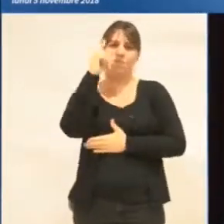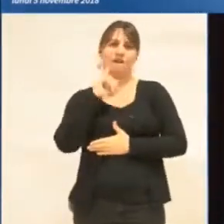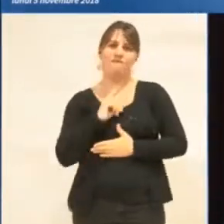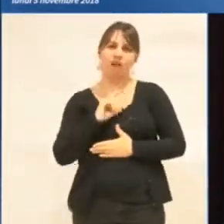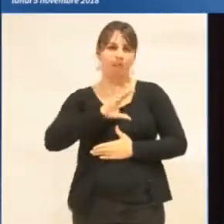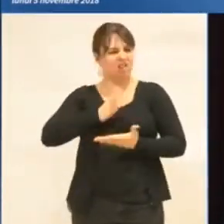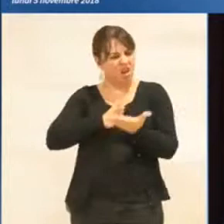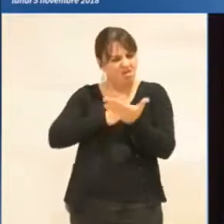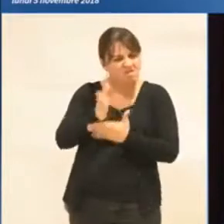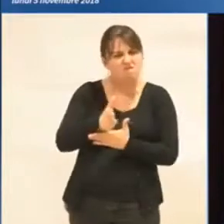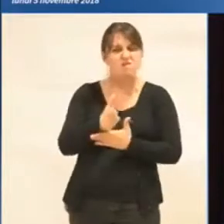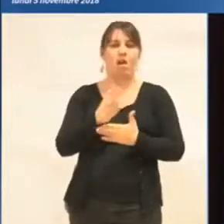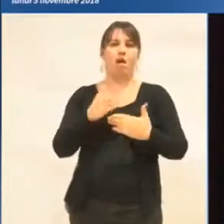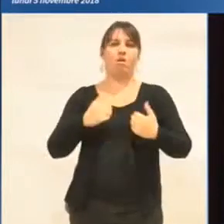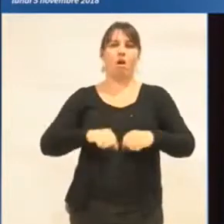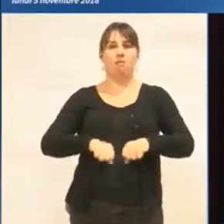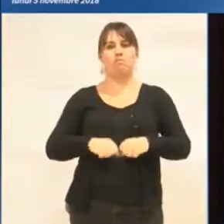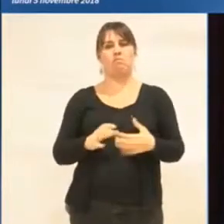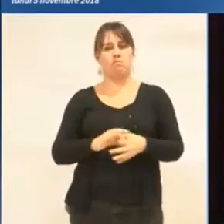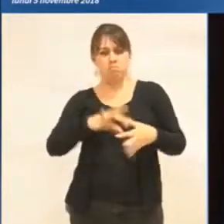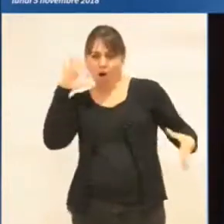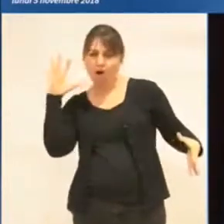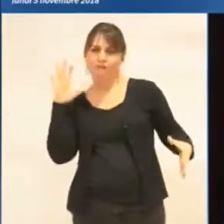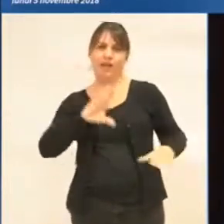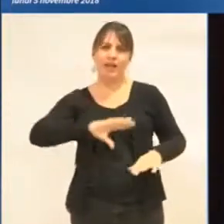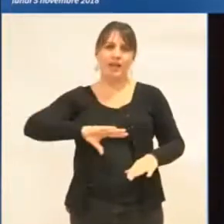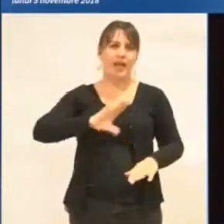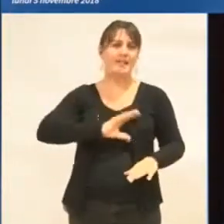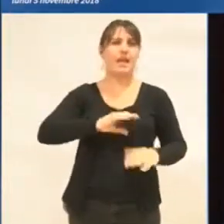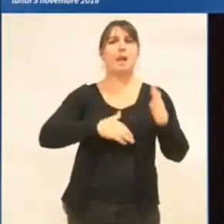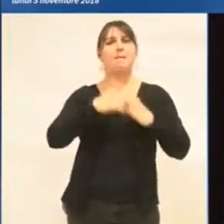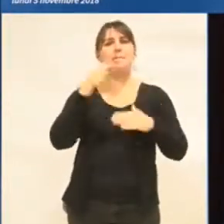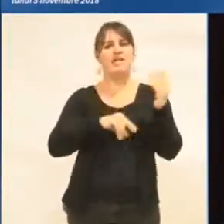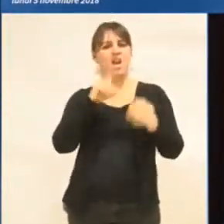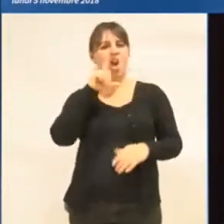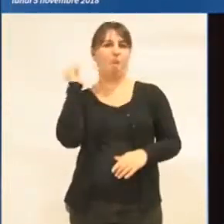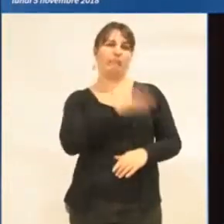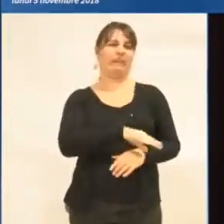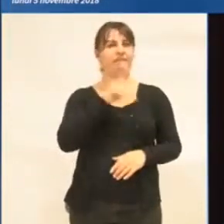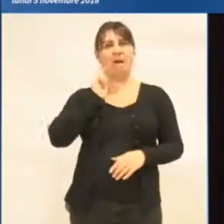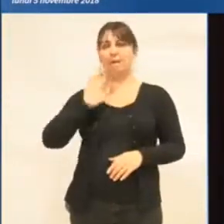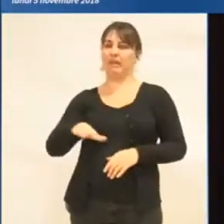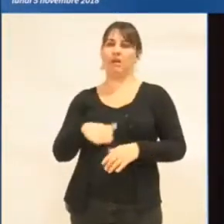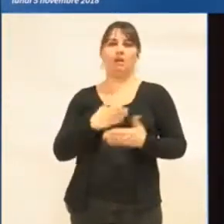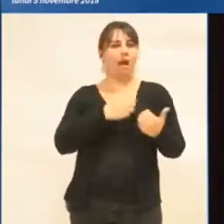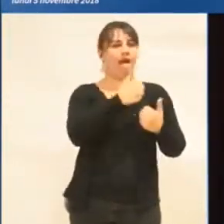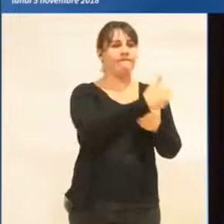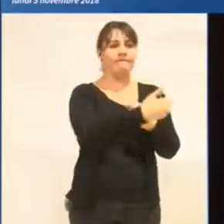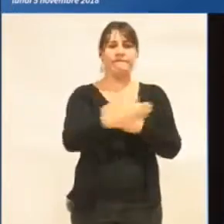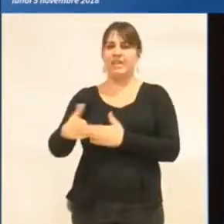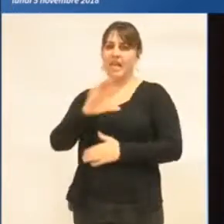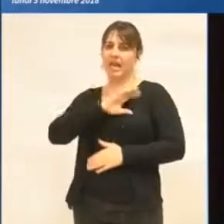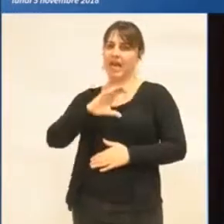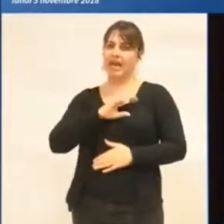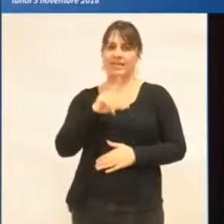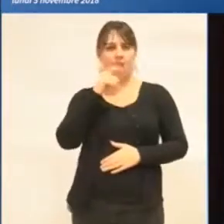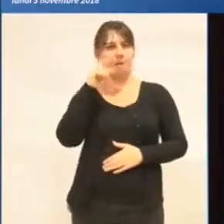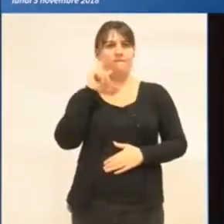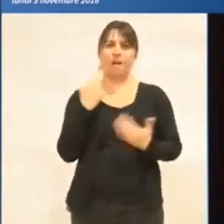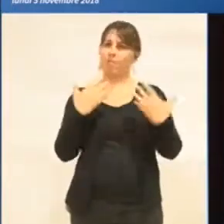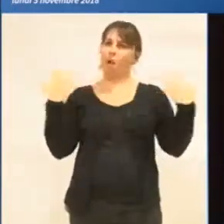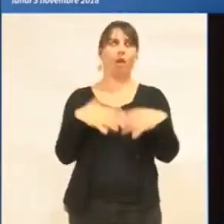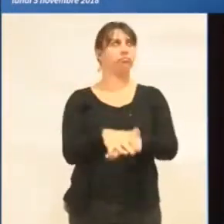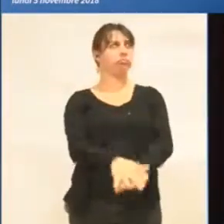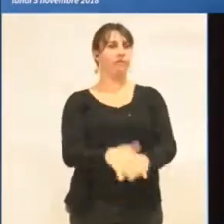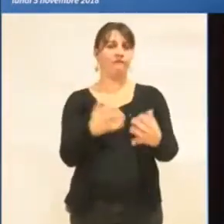parle. Et où, quand le vice-président en charge de l'administration générale nous présente son rapport d'égalité femmes-hommes, comme toutes les collectivités doivent le